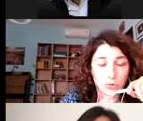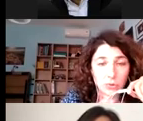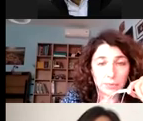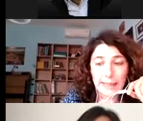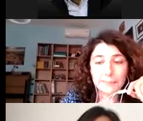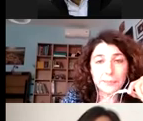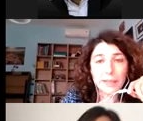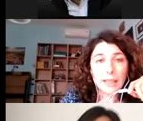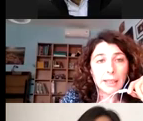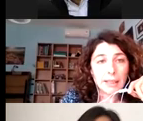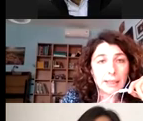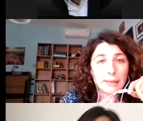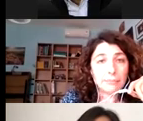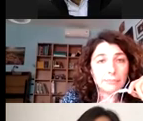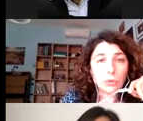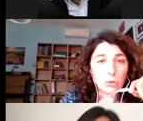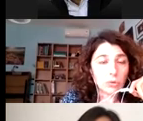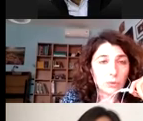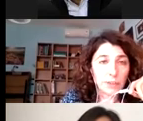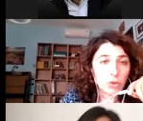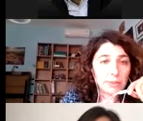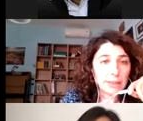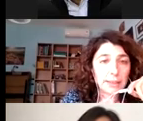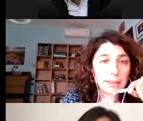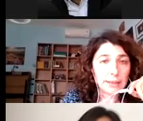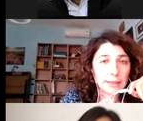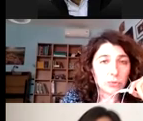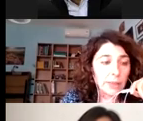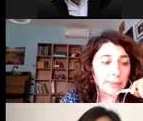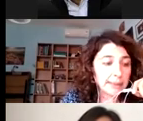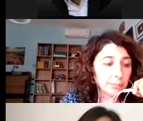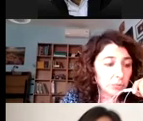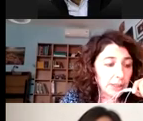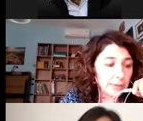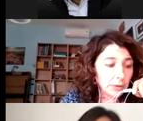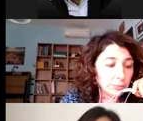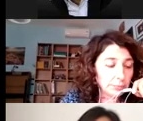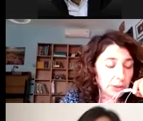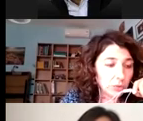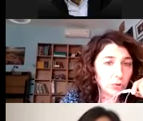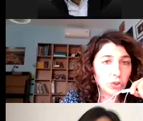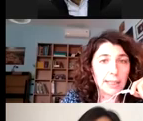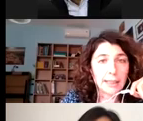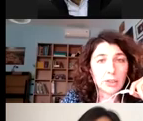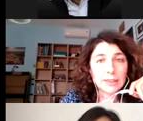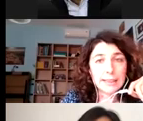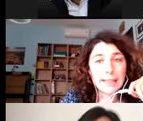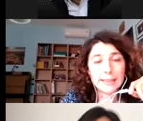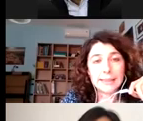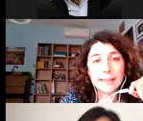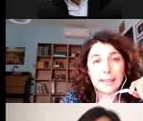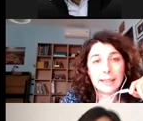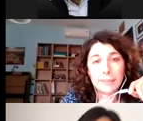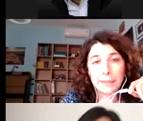istituzioni europee. Eh molto velocemente eh sulla parte appunto della metodologia. La nostra